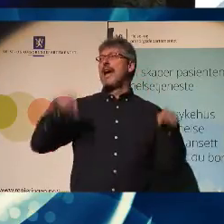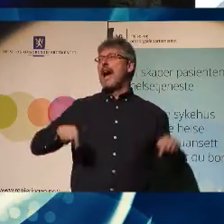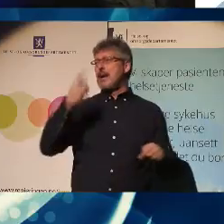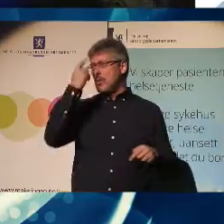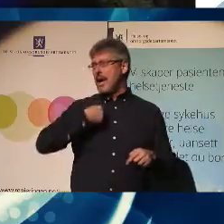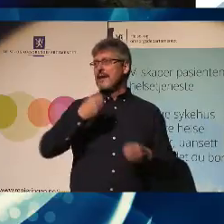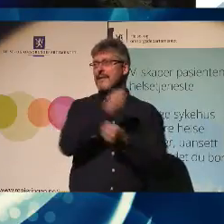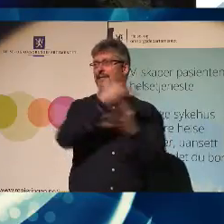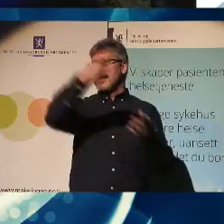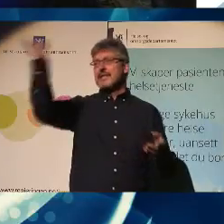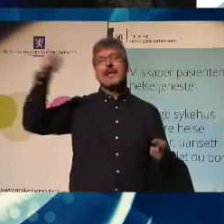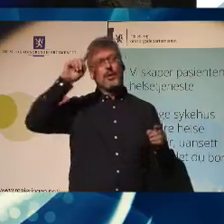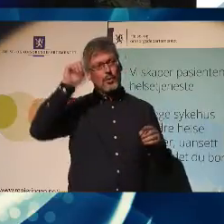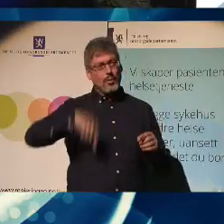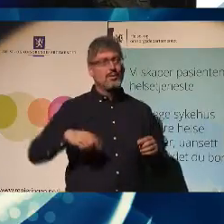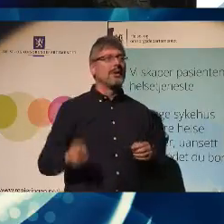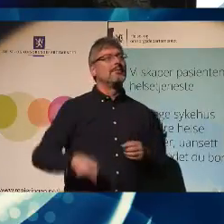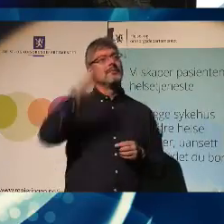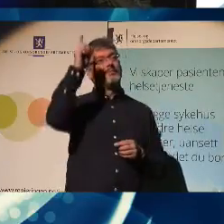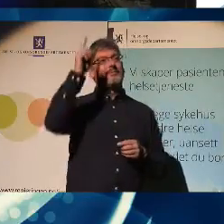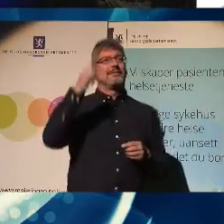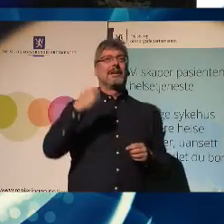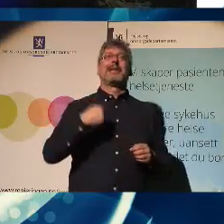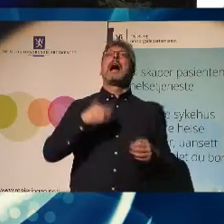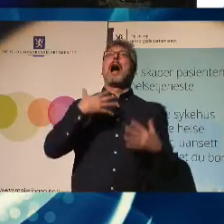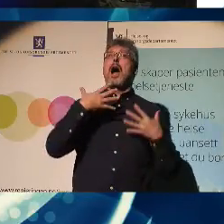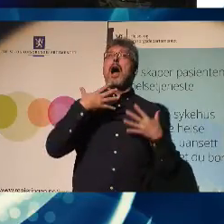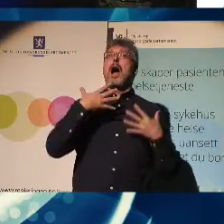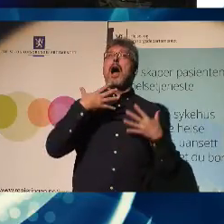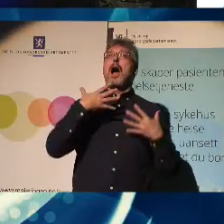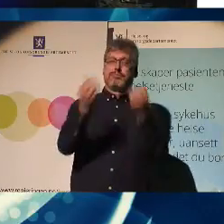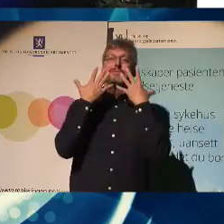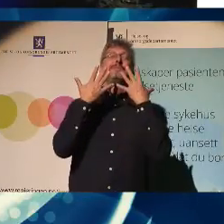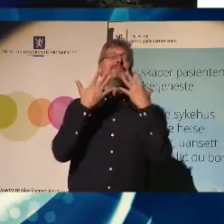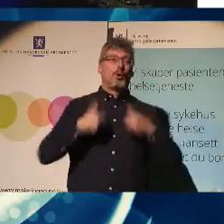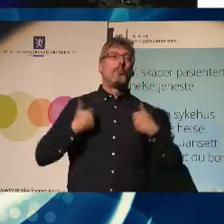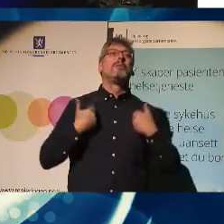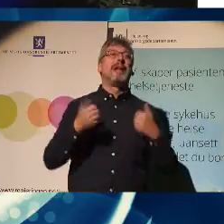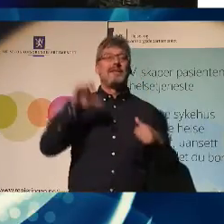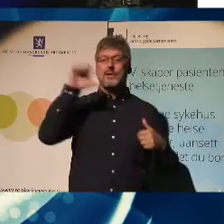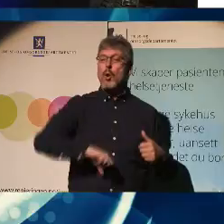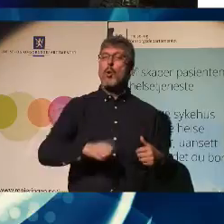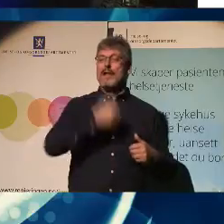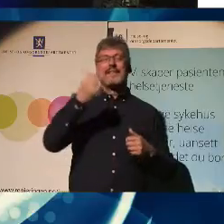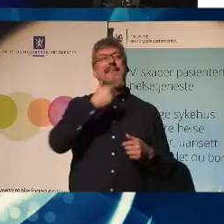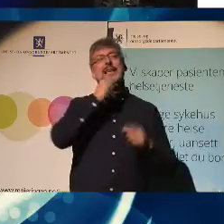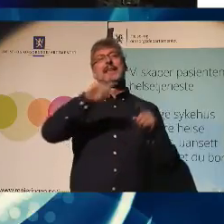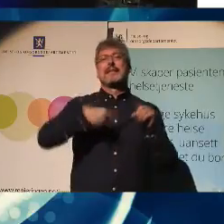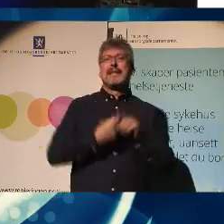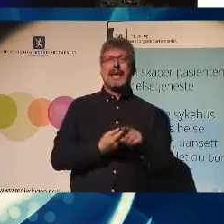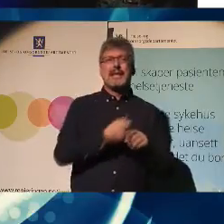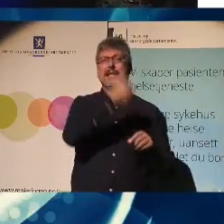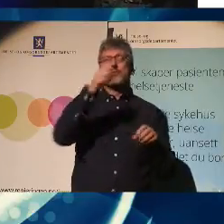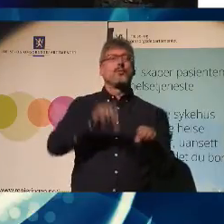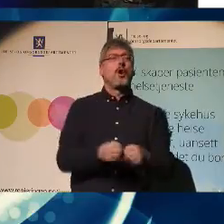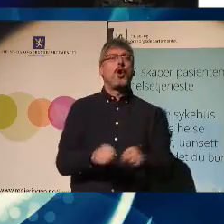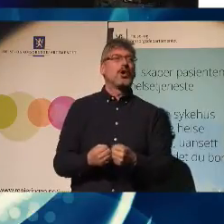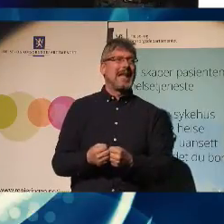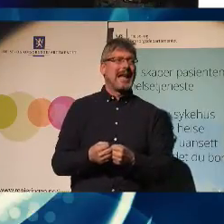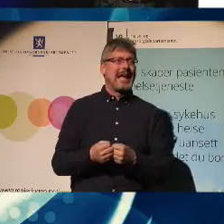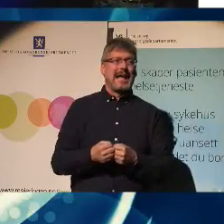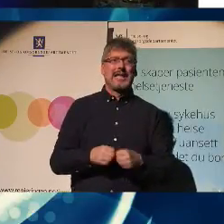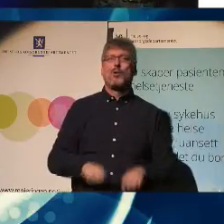fleste, ville kunne trekke opp hånden på å si «Jeg har vært eksponert for dårlig ledelse». Så vi gjenkjenner ledelse som noe som ødeleggende og